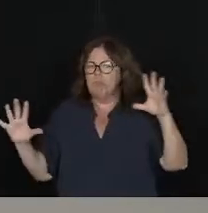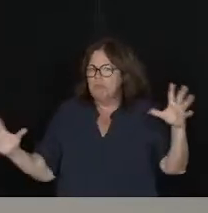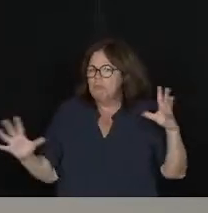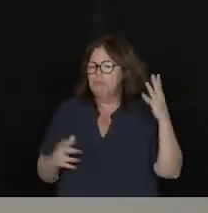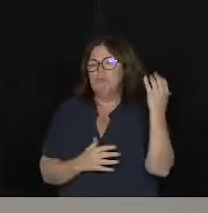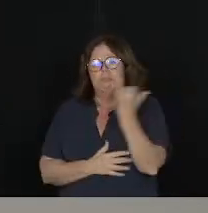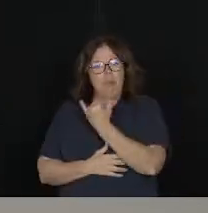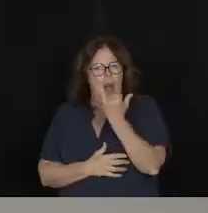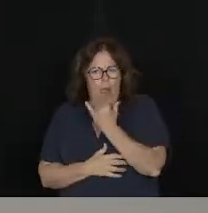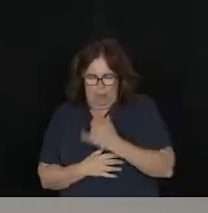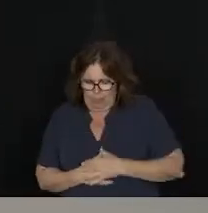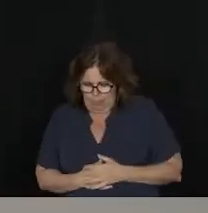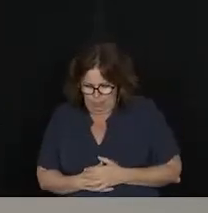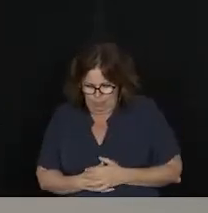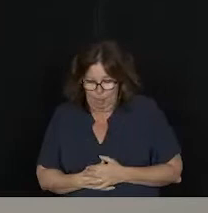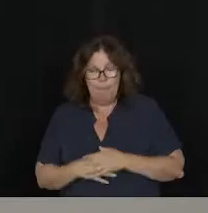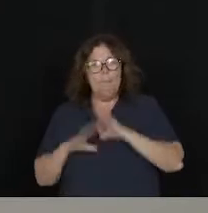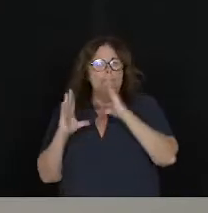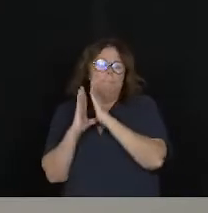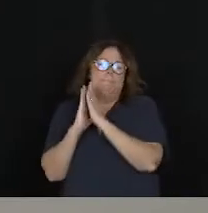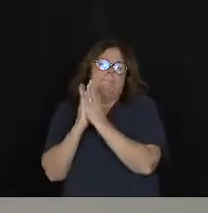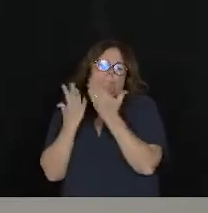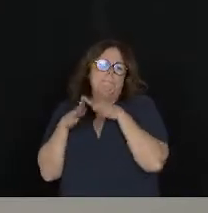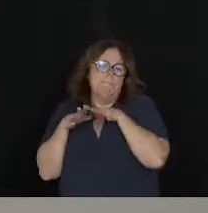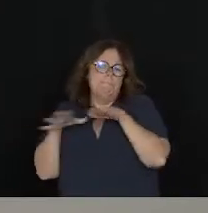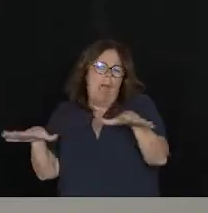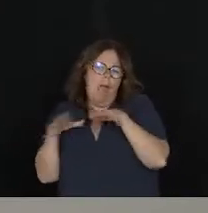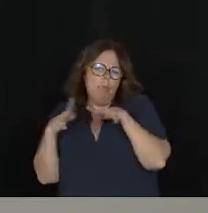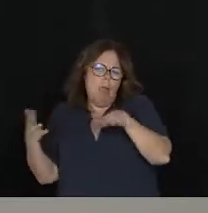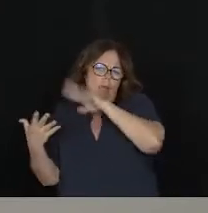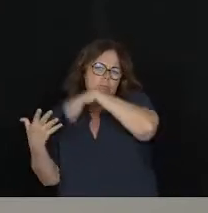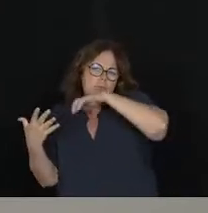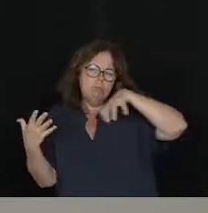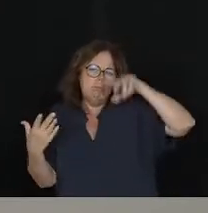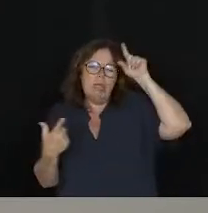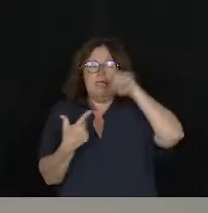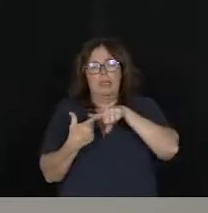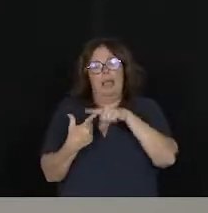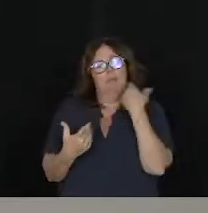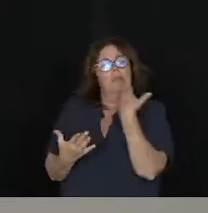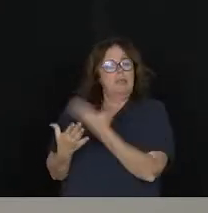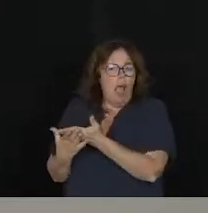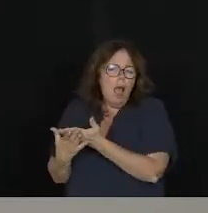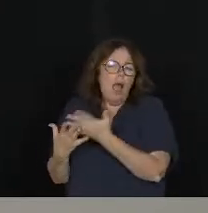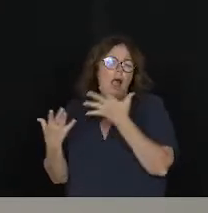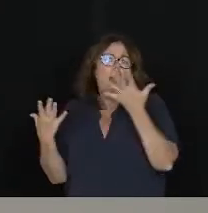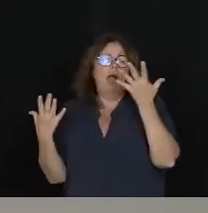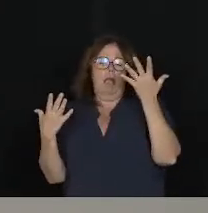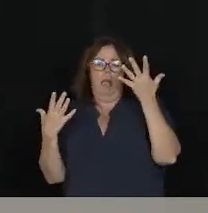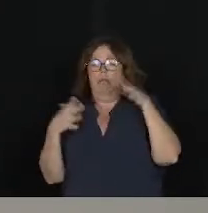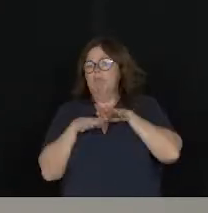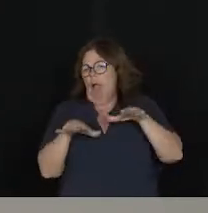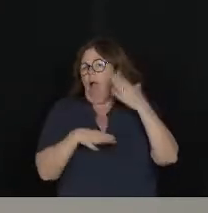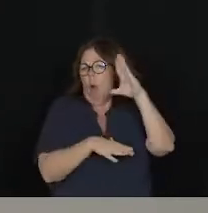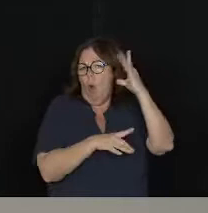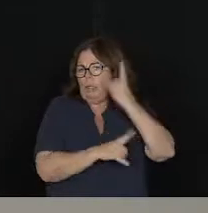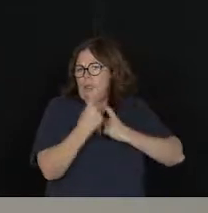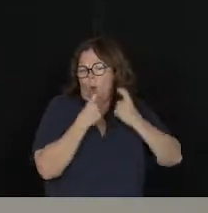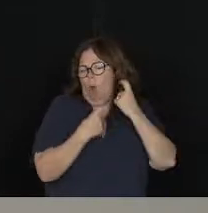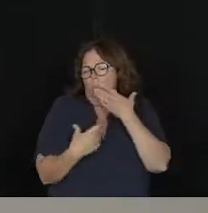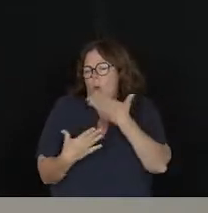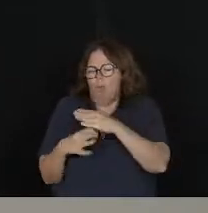dans ces considérations là. Il y a des livres qui ont été écrits par Johann Chapoutot notamment sur ces questions là et qui montrent bien les